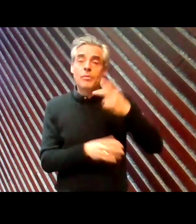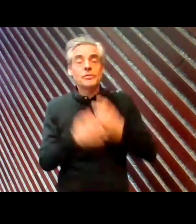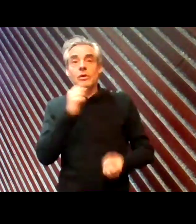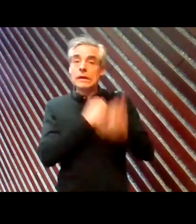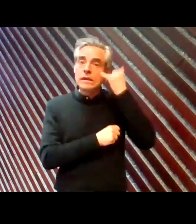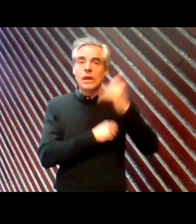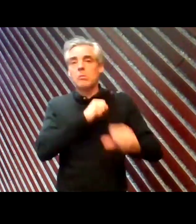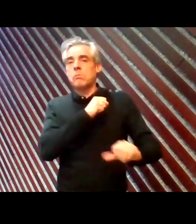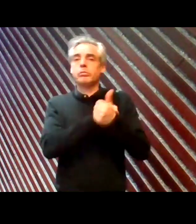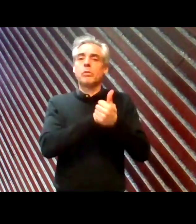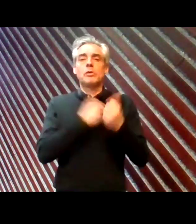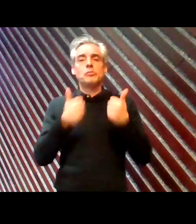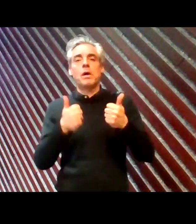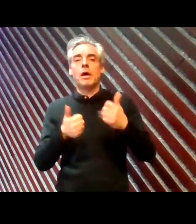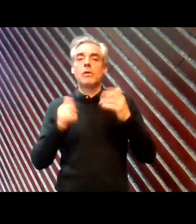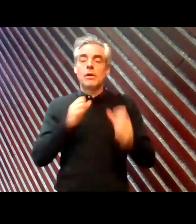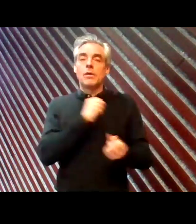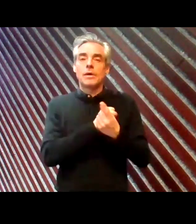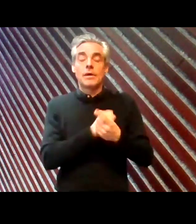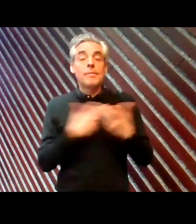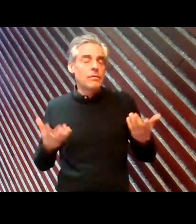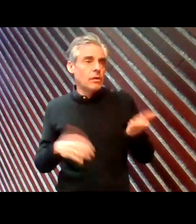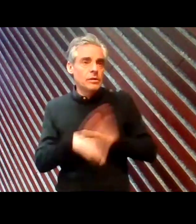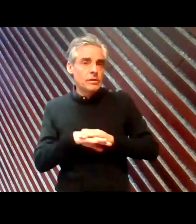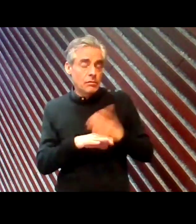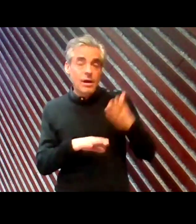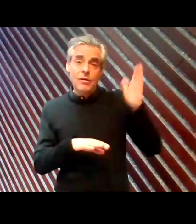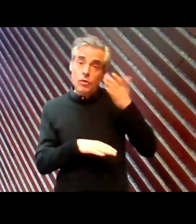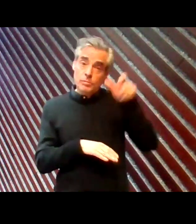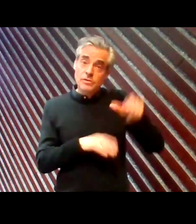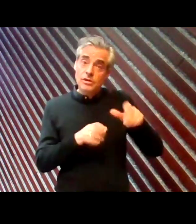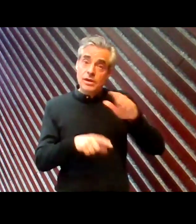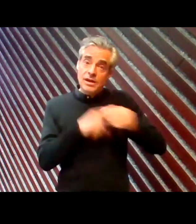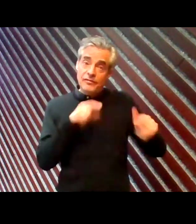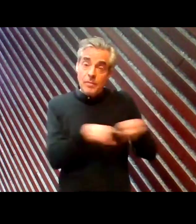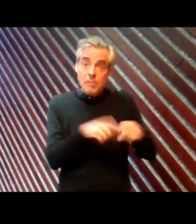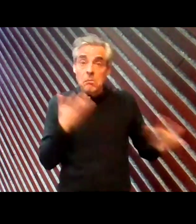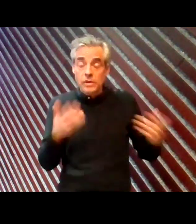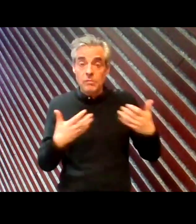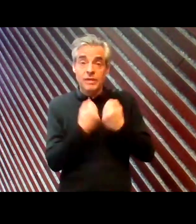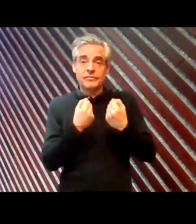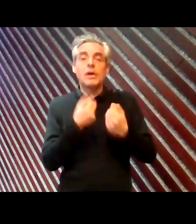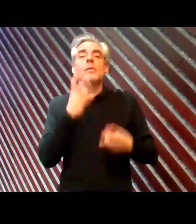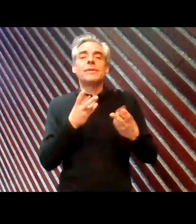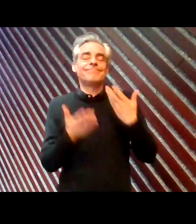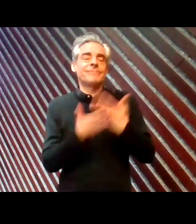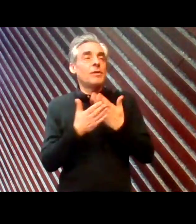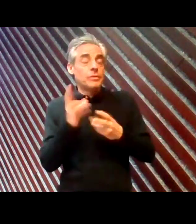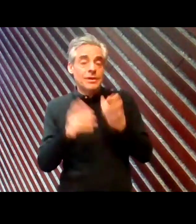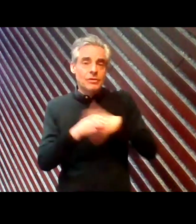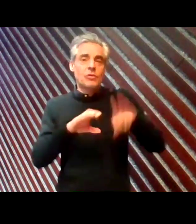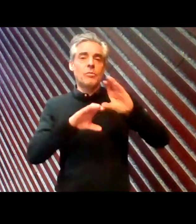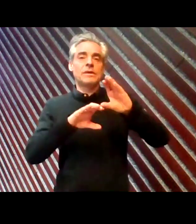l'idée l'idée est formidable parce que généralement elle est formidable mais elle est aussi refaite par le voisin et on voit ici comment ça se complète